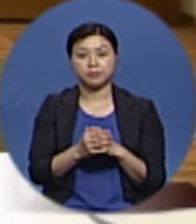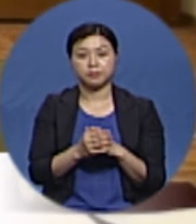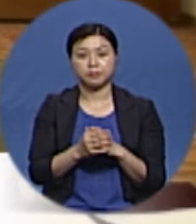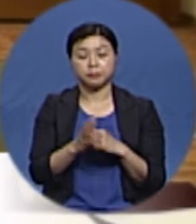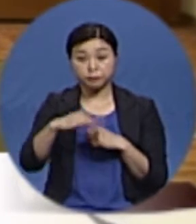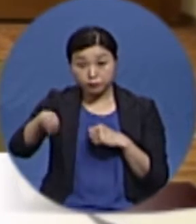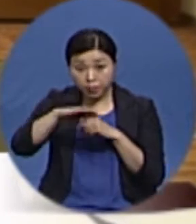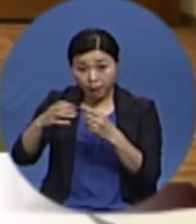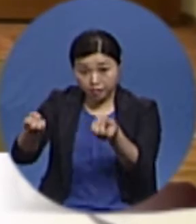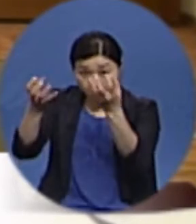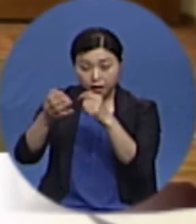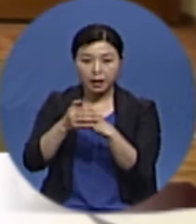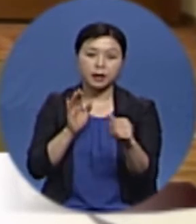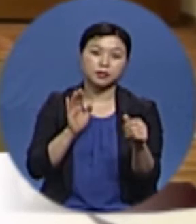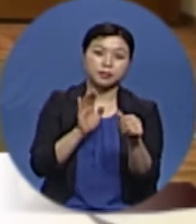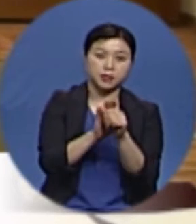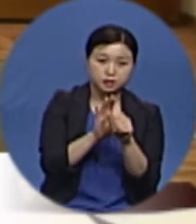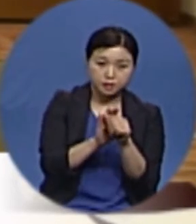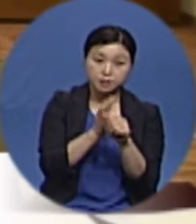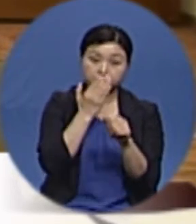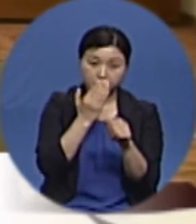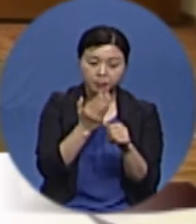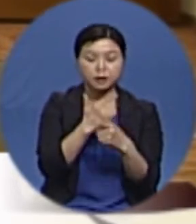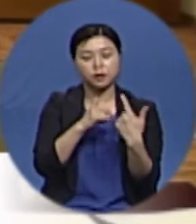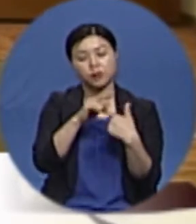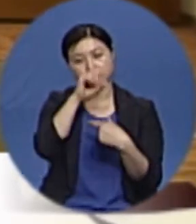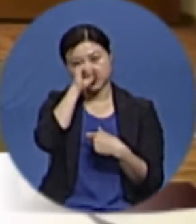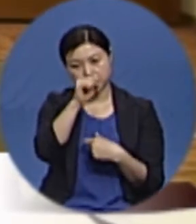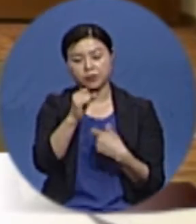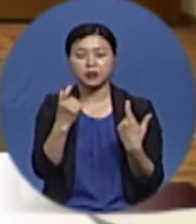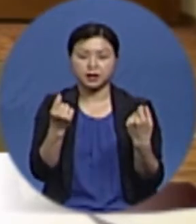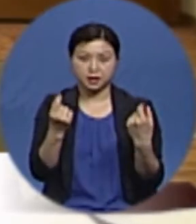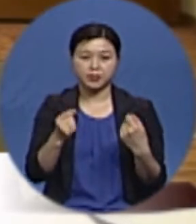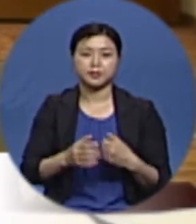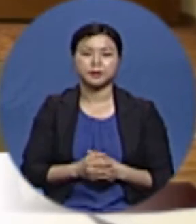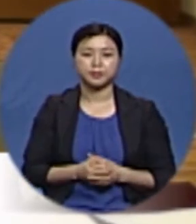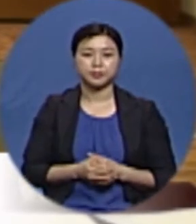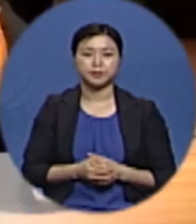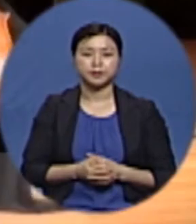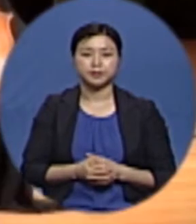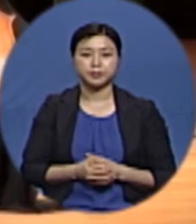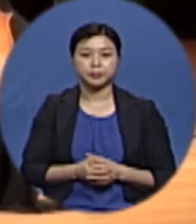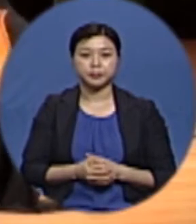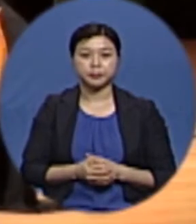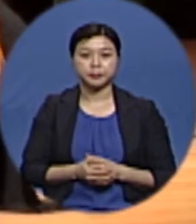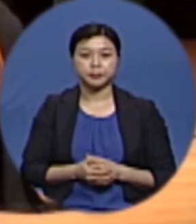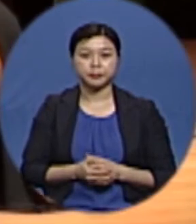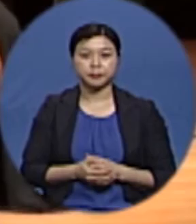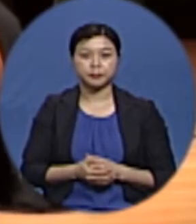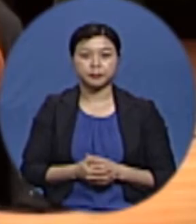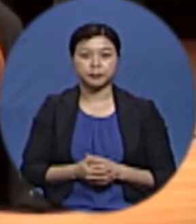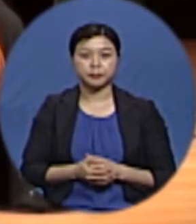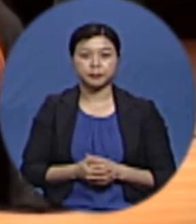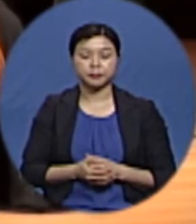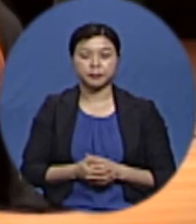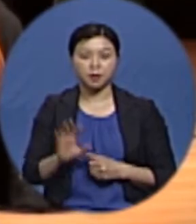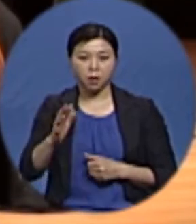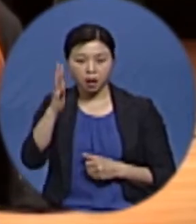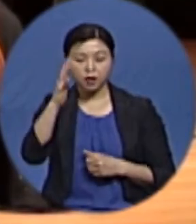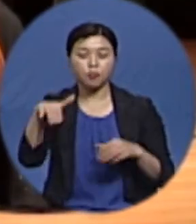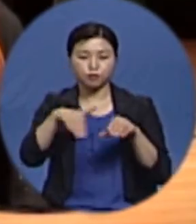우리 행사가 좀 보탬이 될 수 있다면 더 바랄 것이 없겠습니다. 이처럼 화려한